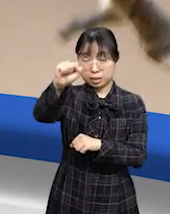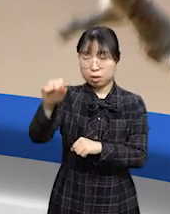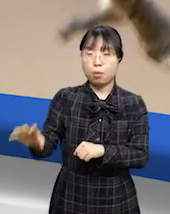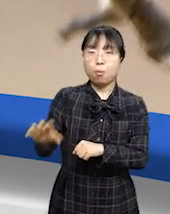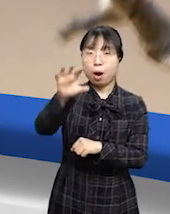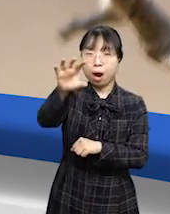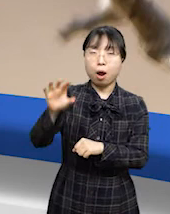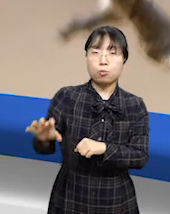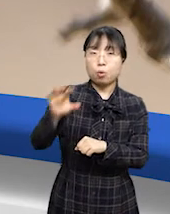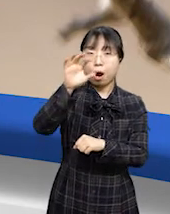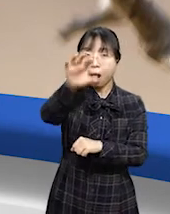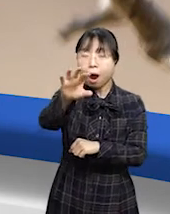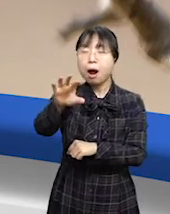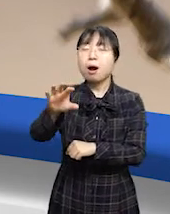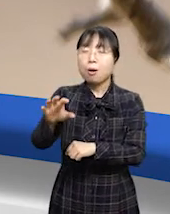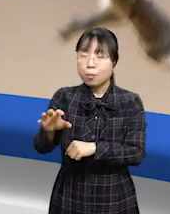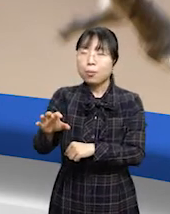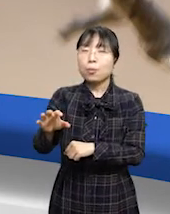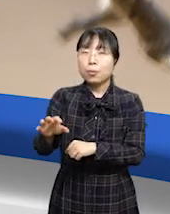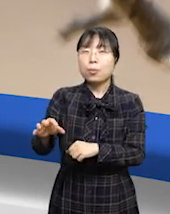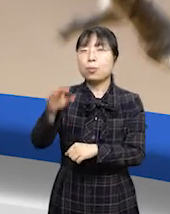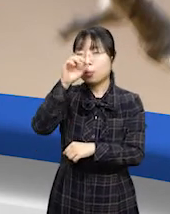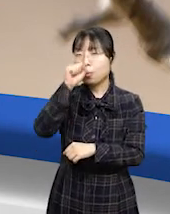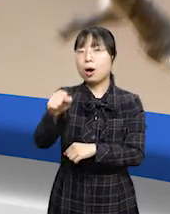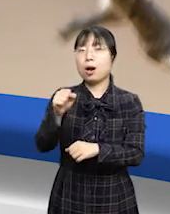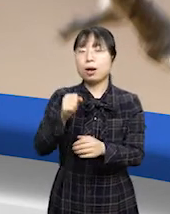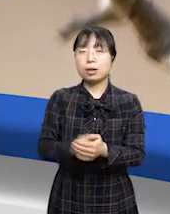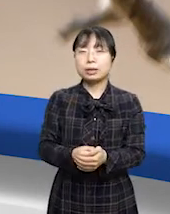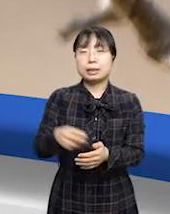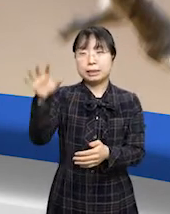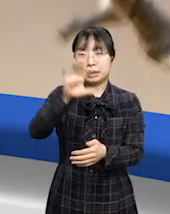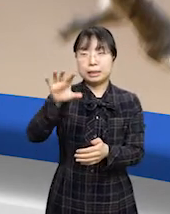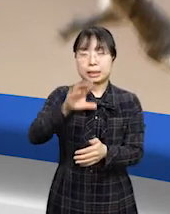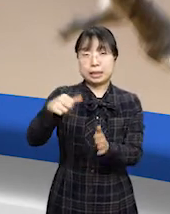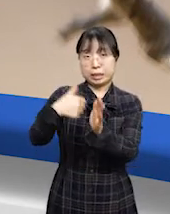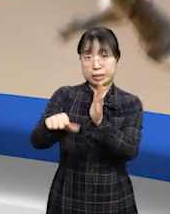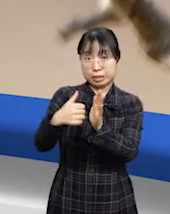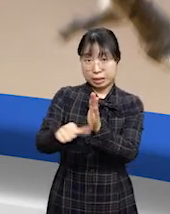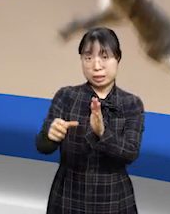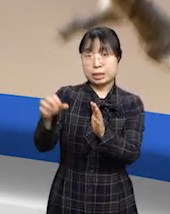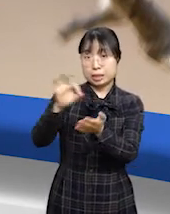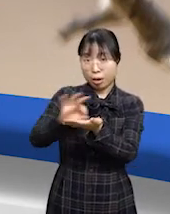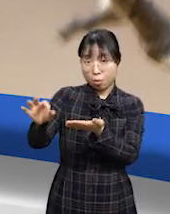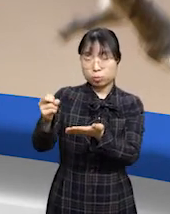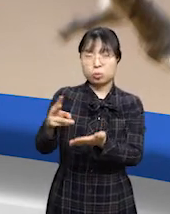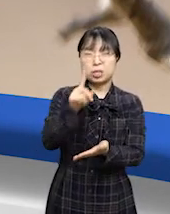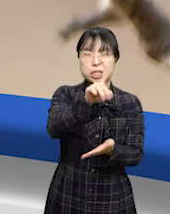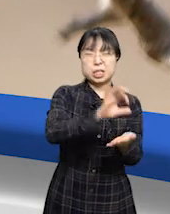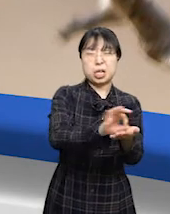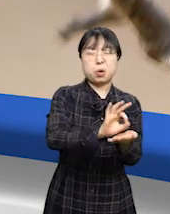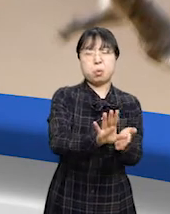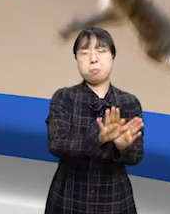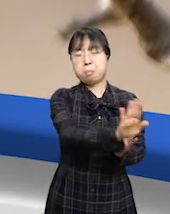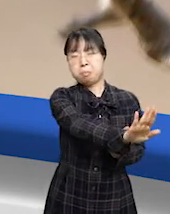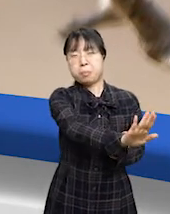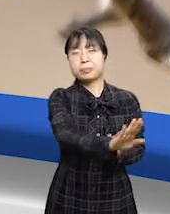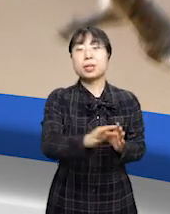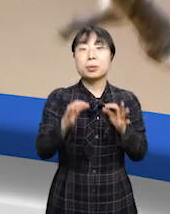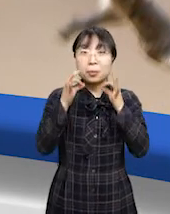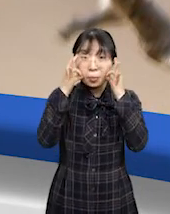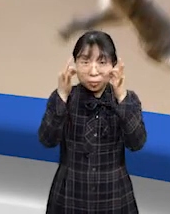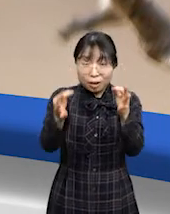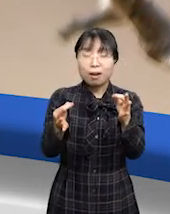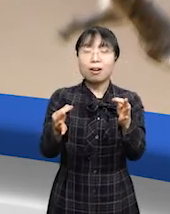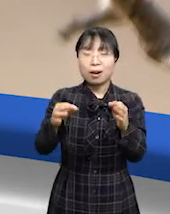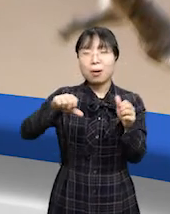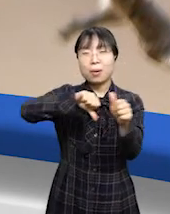있는데요. 재활용품과 다회용품을 사용하고 일회용품을 거부하는 등 우리의 작은 노력이 큰 변화를 일으킬